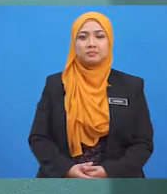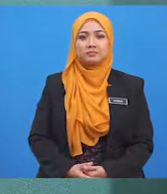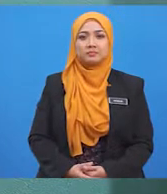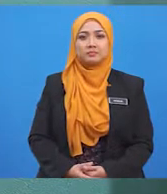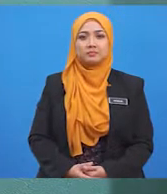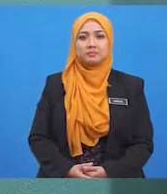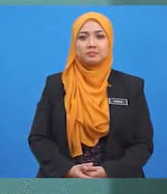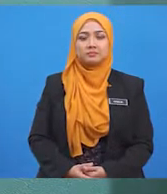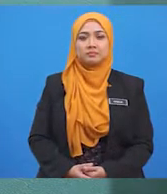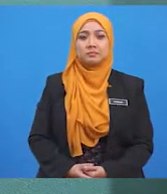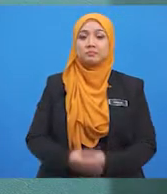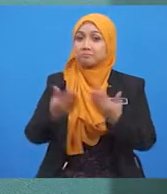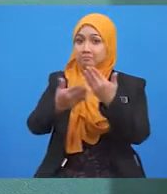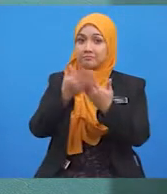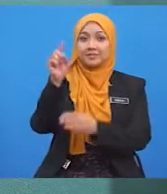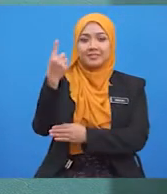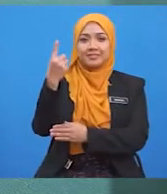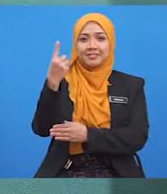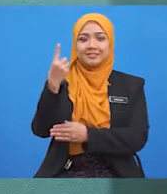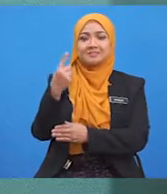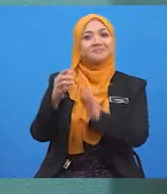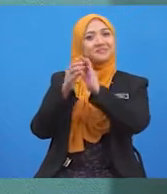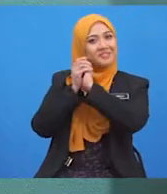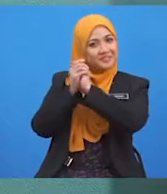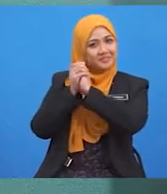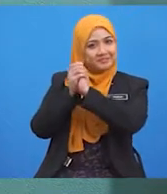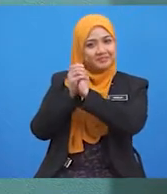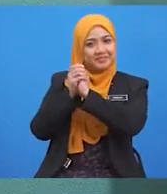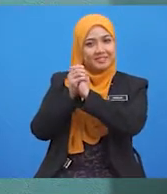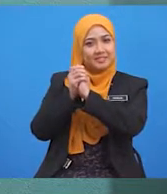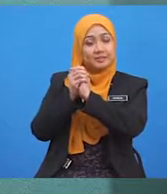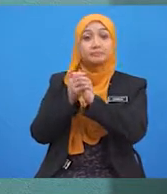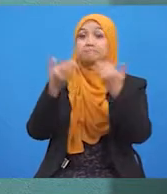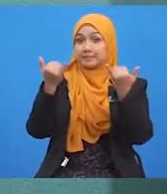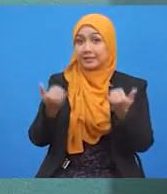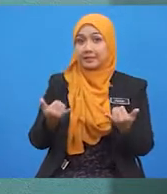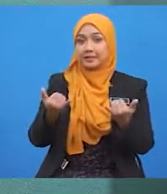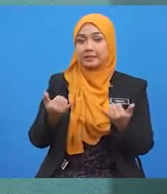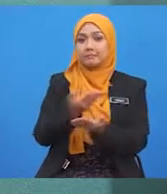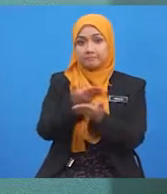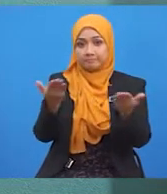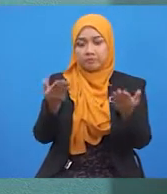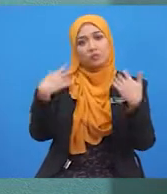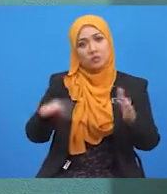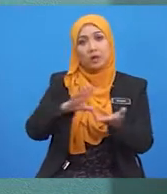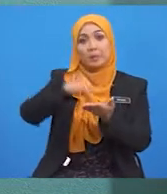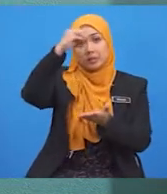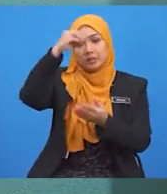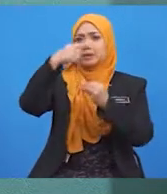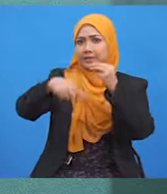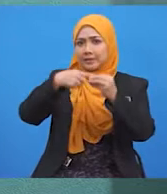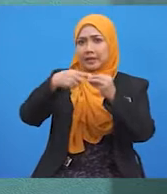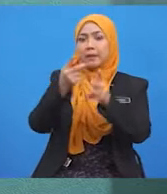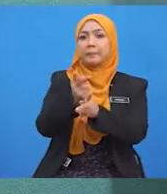kamu rase adakah iya masih boleh diberikan cewek gua kayak